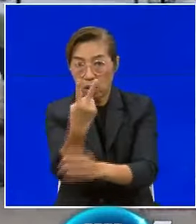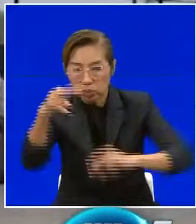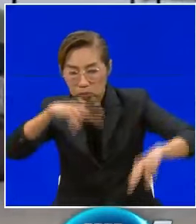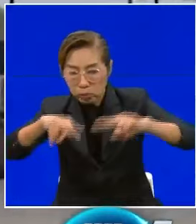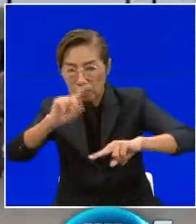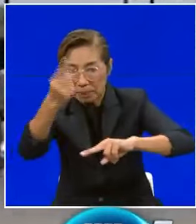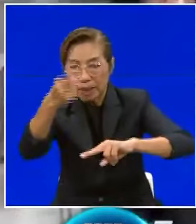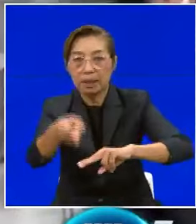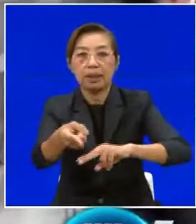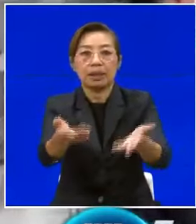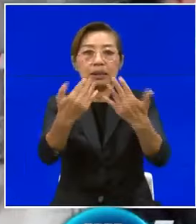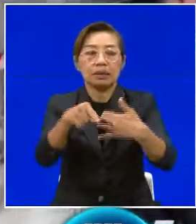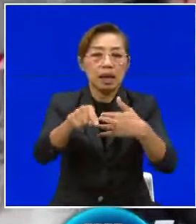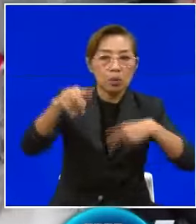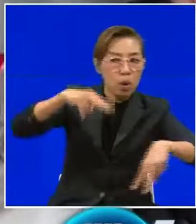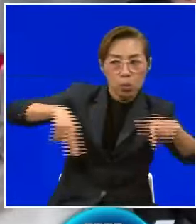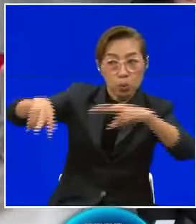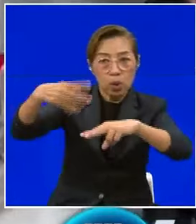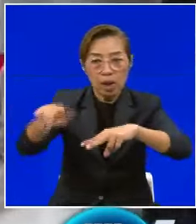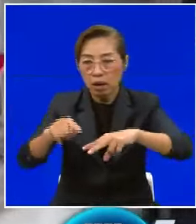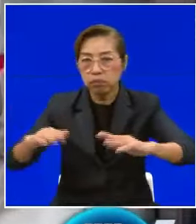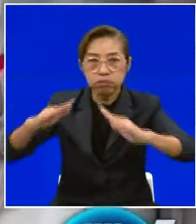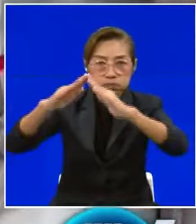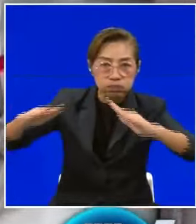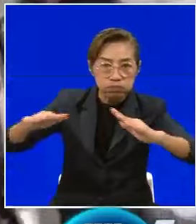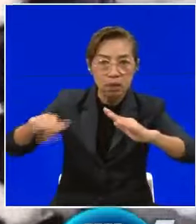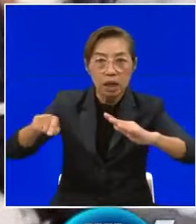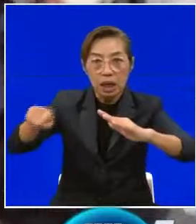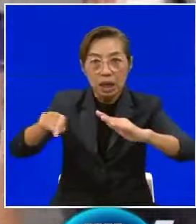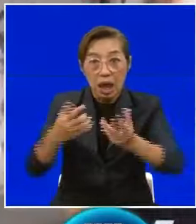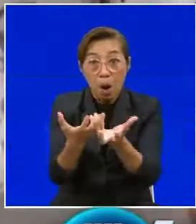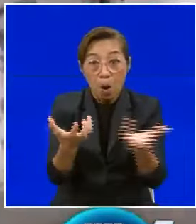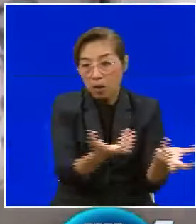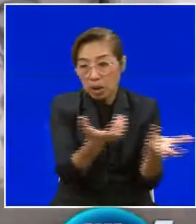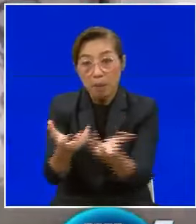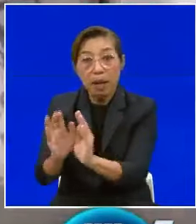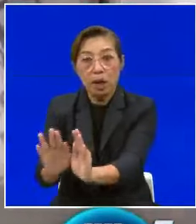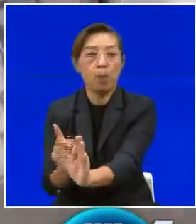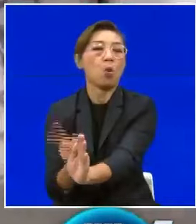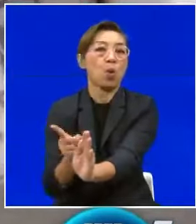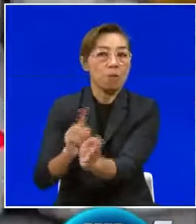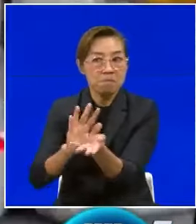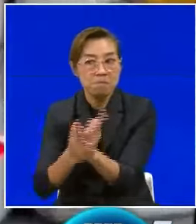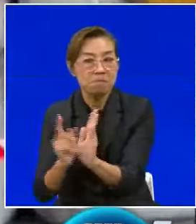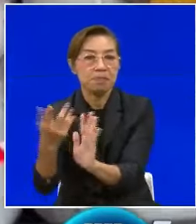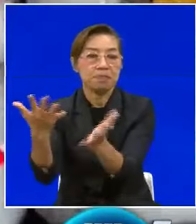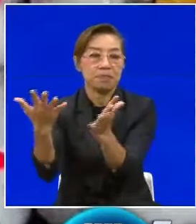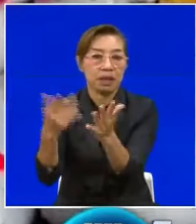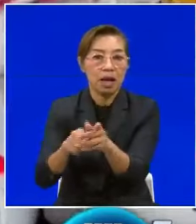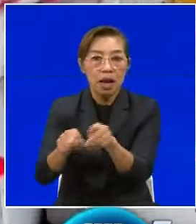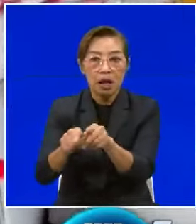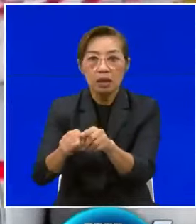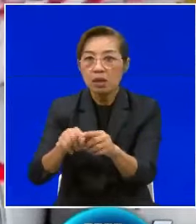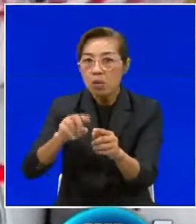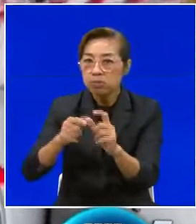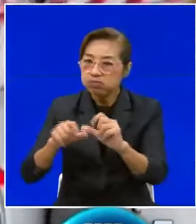งตรวจสอบพื้นที่ไม่พบว่ามีการดัดแปลงหรือว่าแปลสภาพกากวัตถุอันตรายและไม่พบว่ามีการพุ่งกระจายในพื้นที่โดย